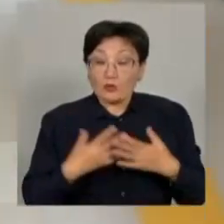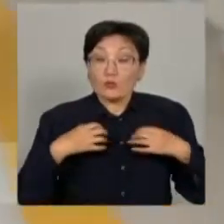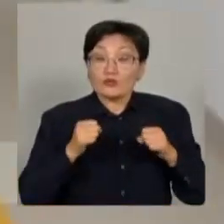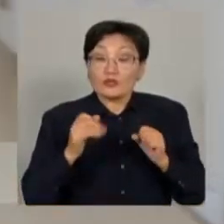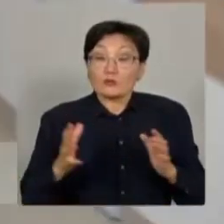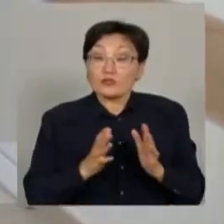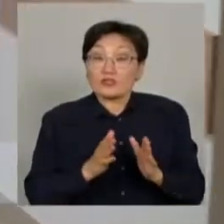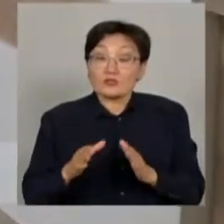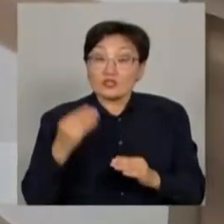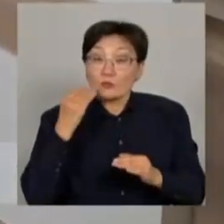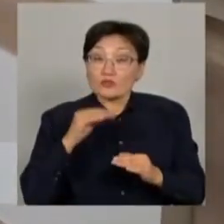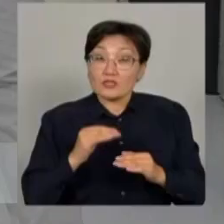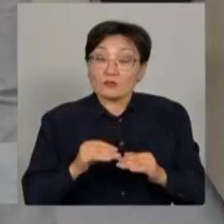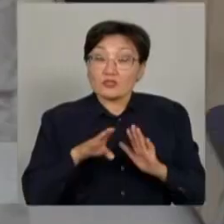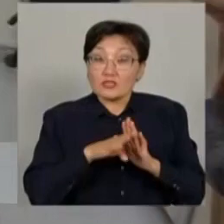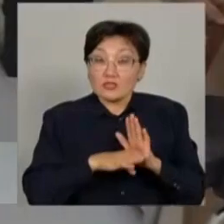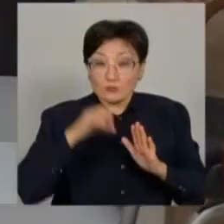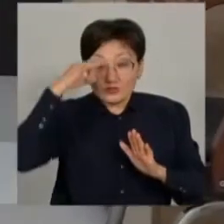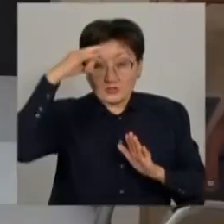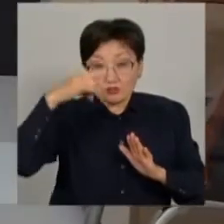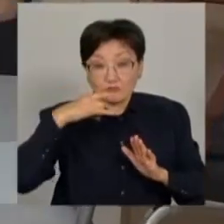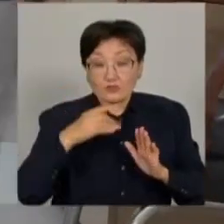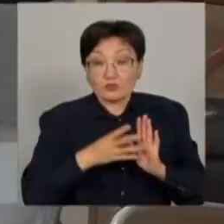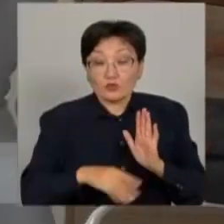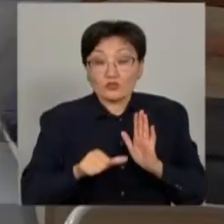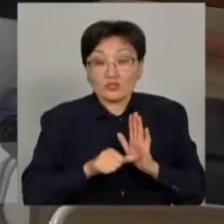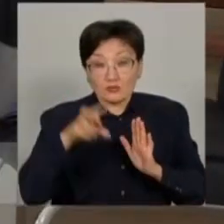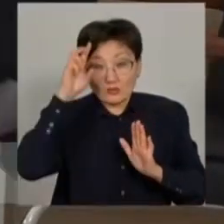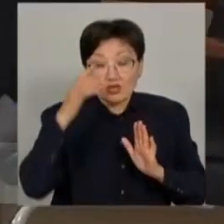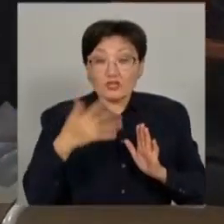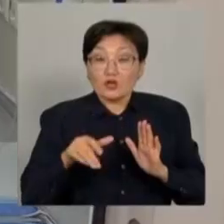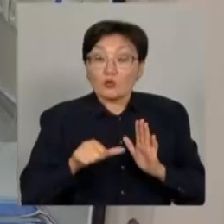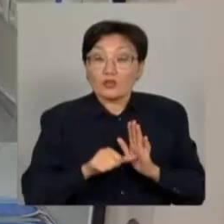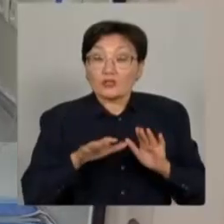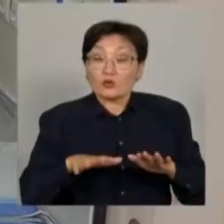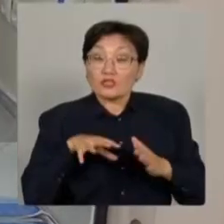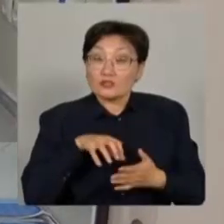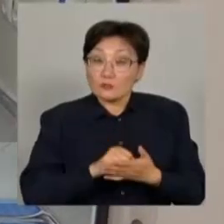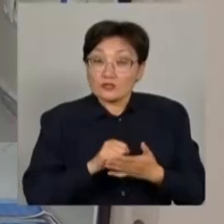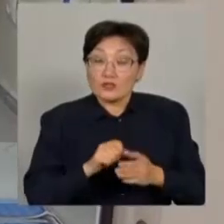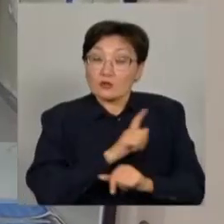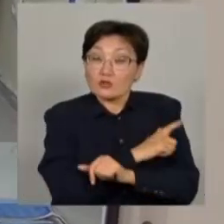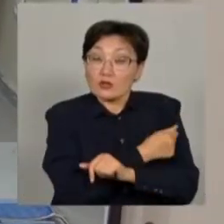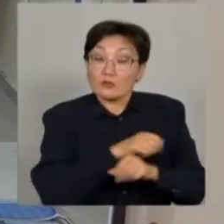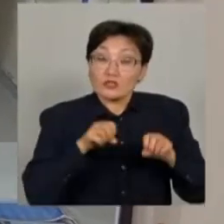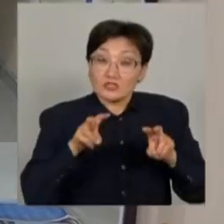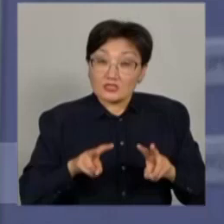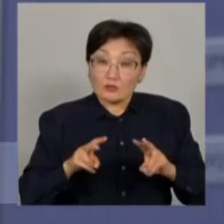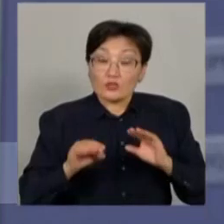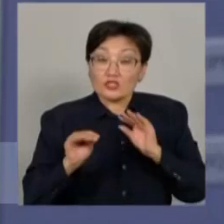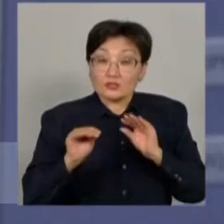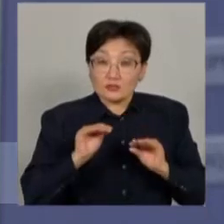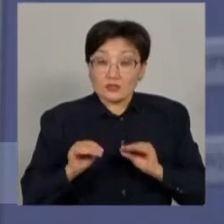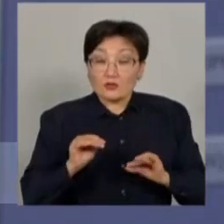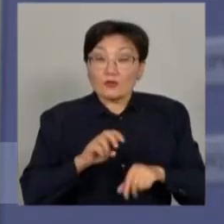сақтау жүйесінің сапасы бойынша рейтингте Қазақстан 96 елдің ішінде 56-шы орынға тұрақтады. Онда медицина мамандарының,